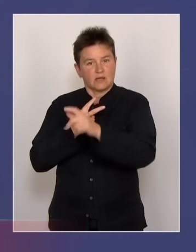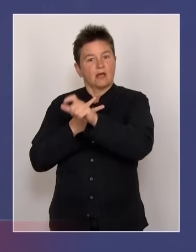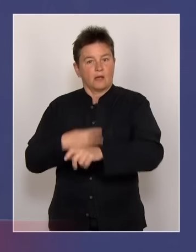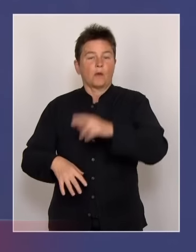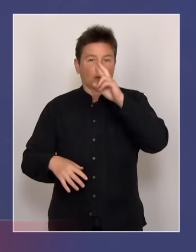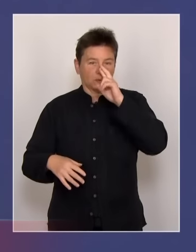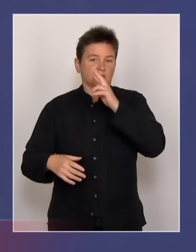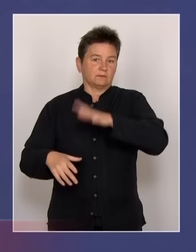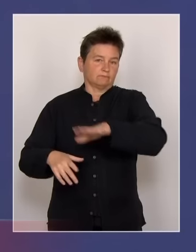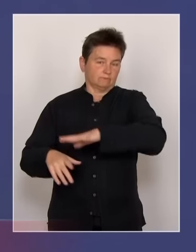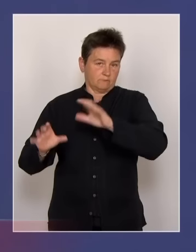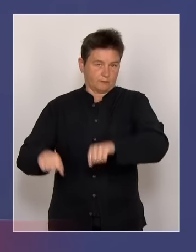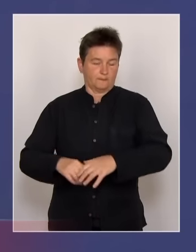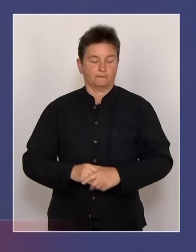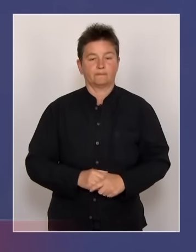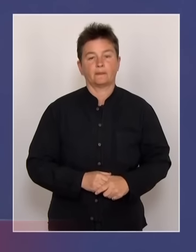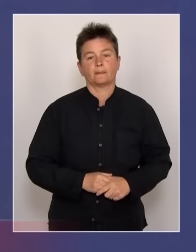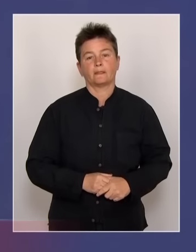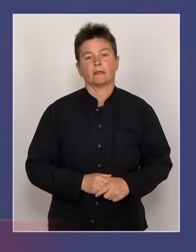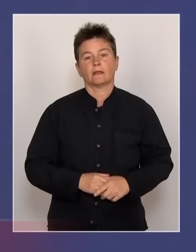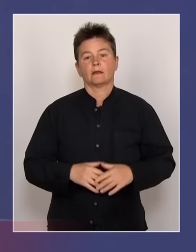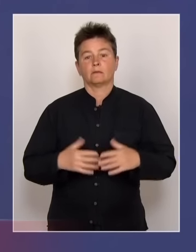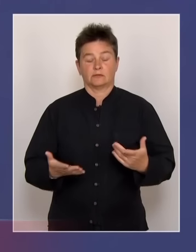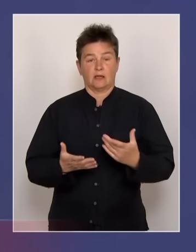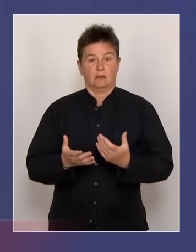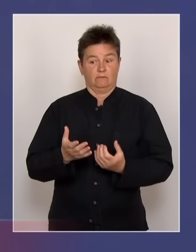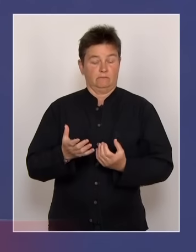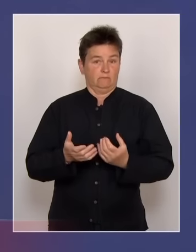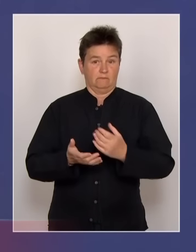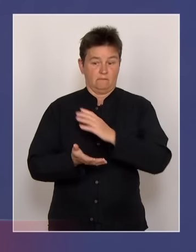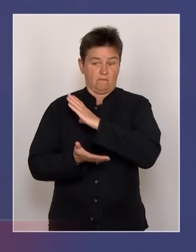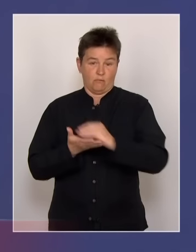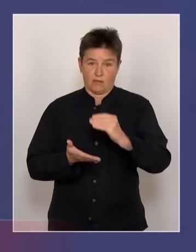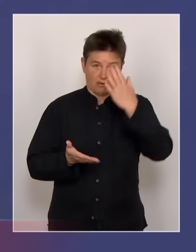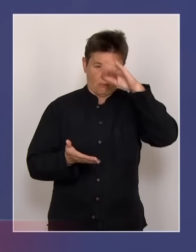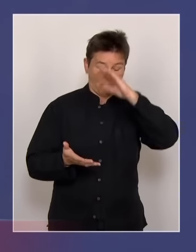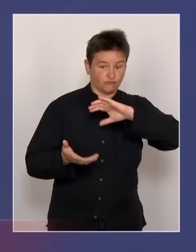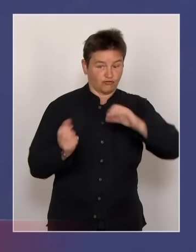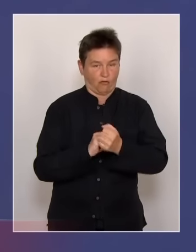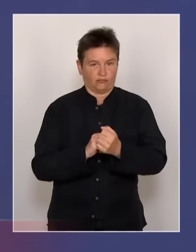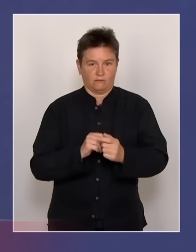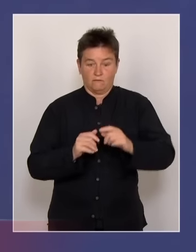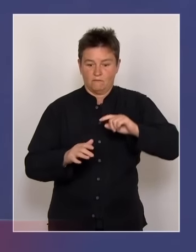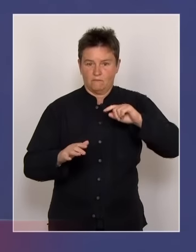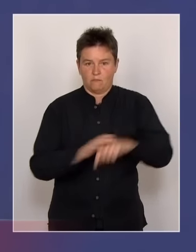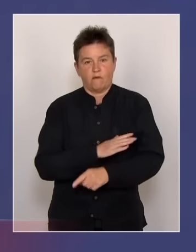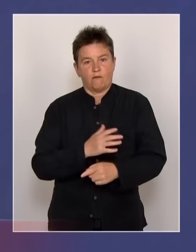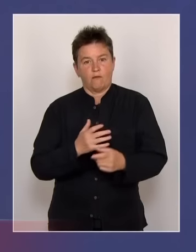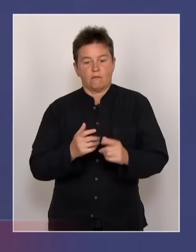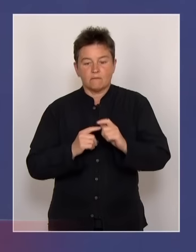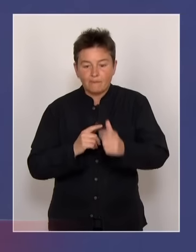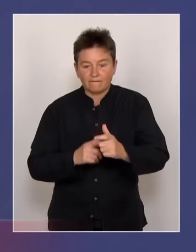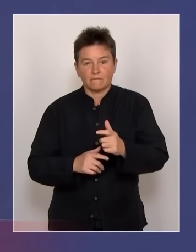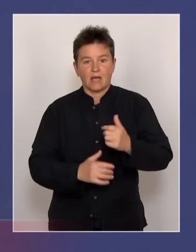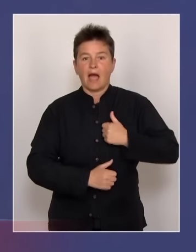Au-delà de cela et de ce changement de paradigme essentiel, profond pour notre Europe, il s'agit de créer entre les armées européennes une